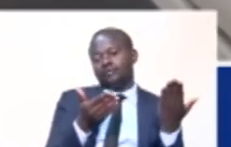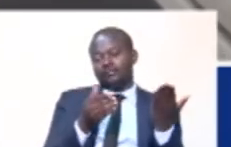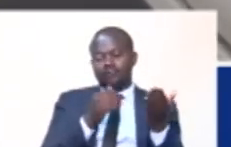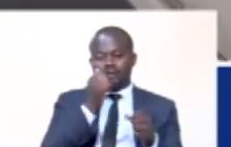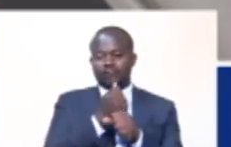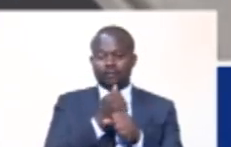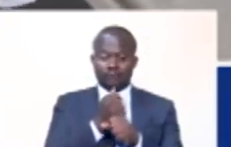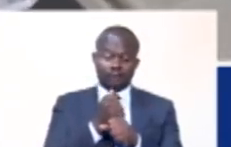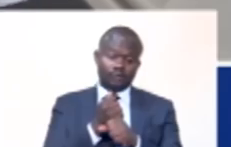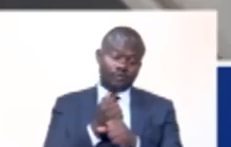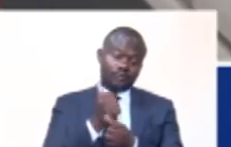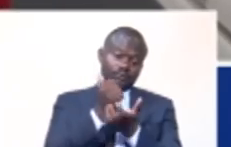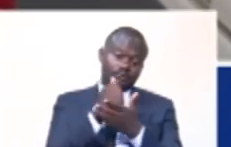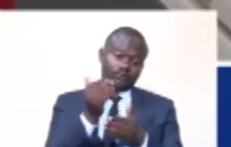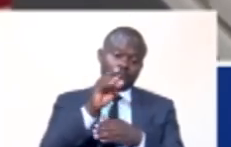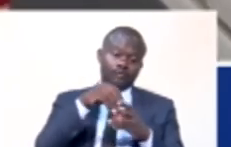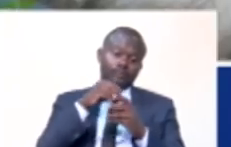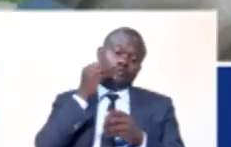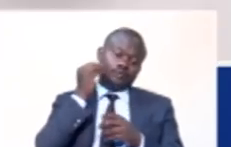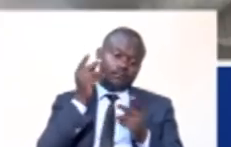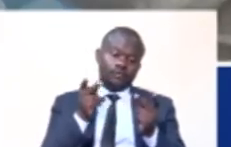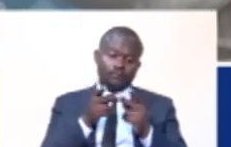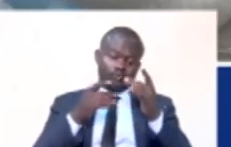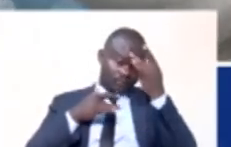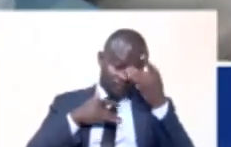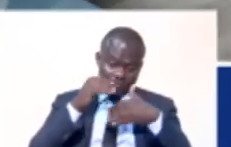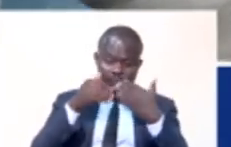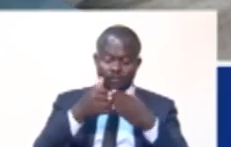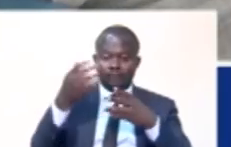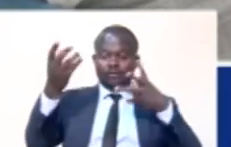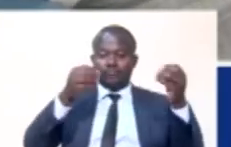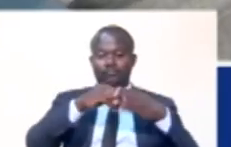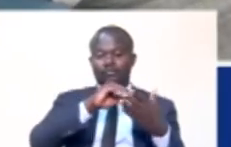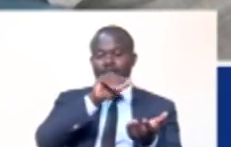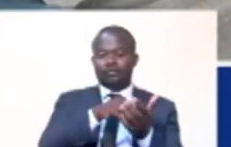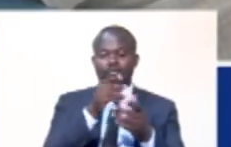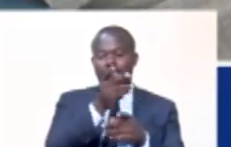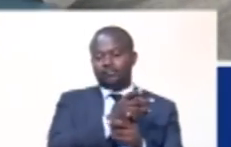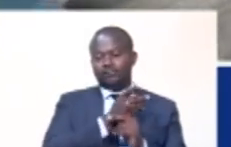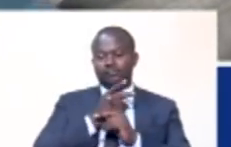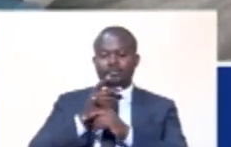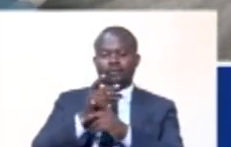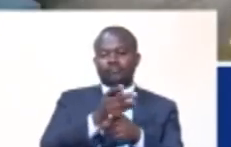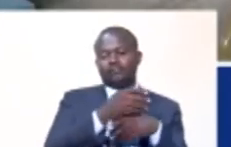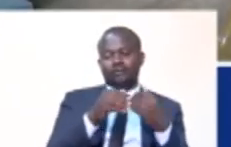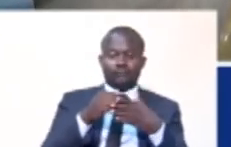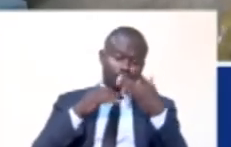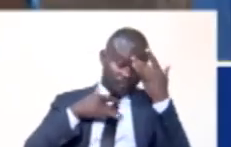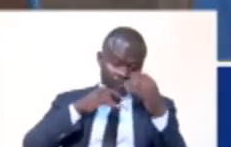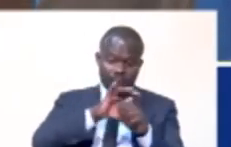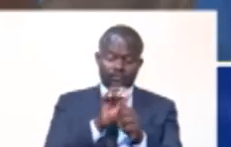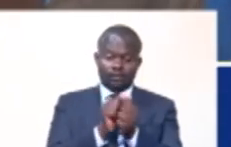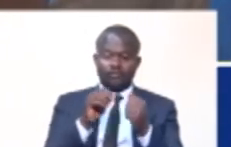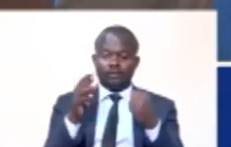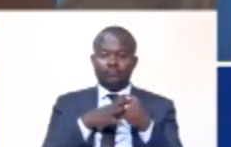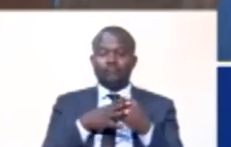akorerwa evacuation akavanwa mu rugo aho yararwariye akajyanwa mu kigo cyita ku barwayi ba